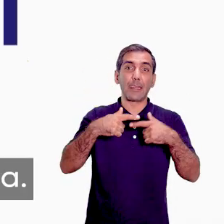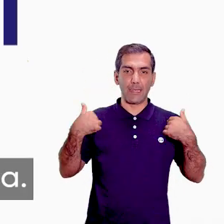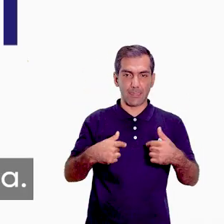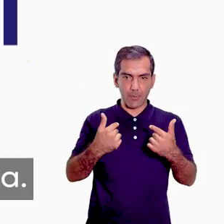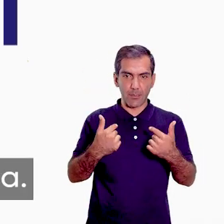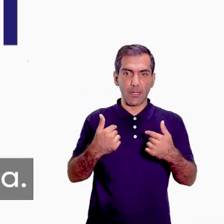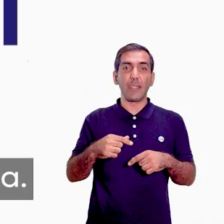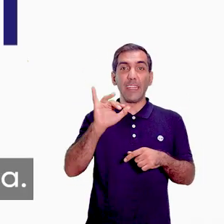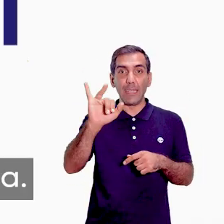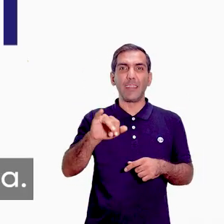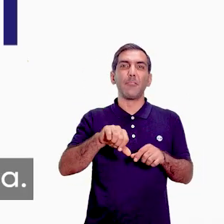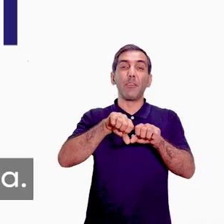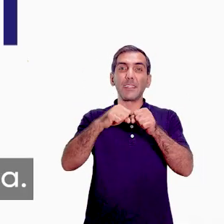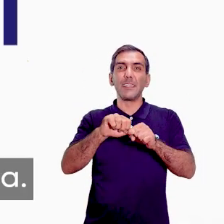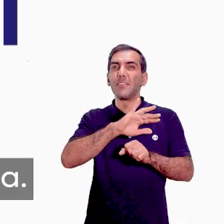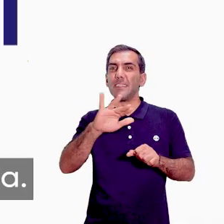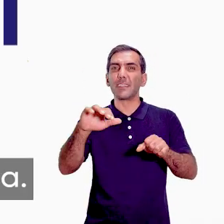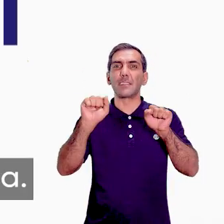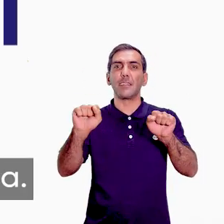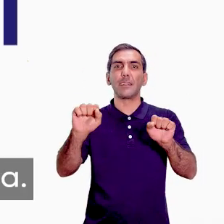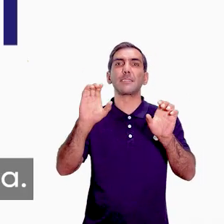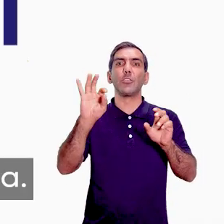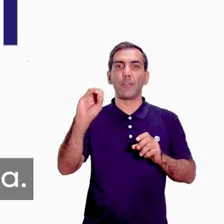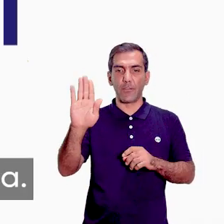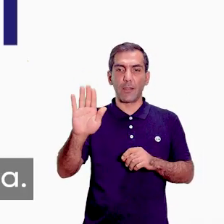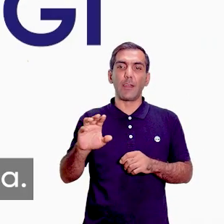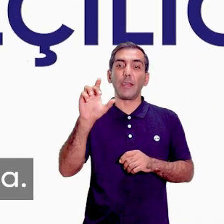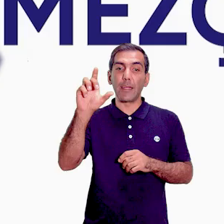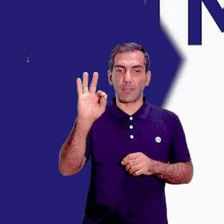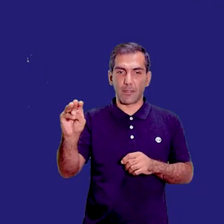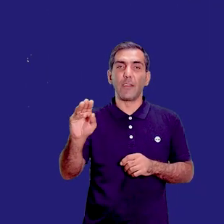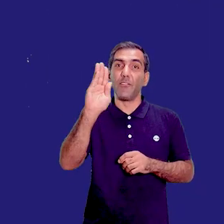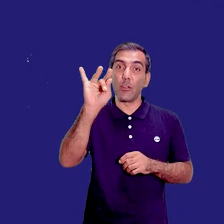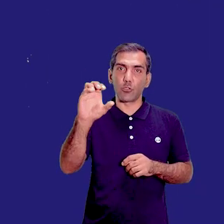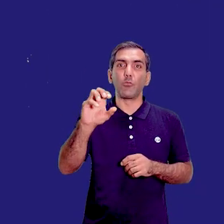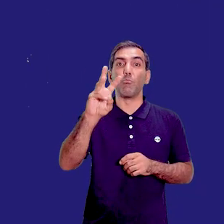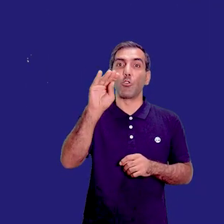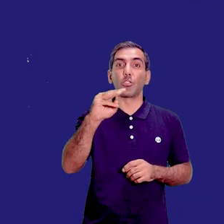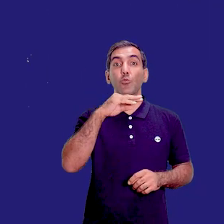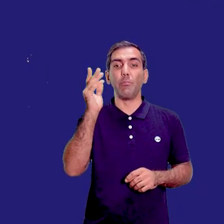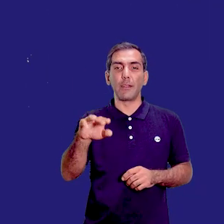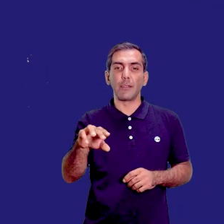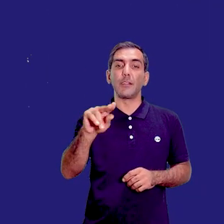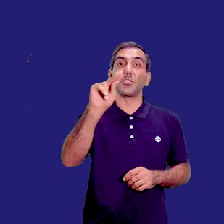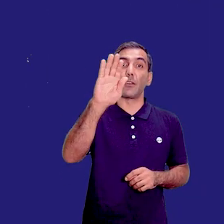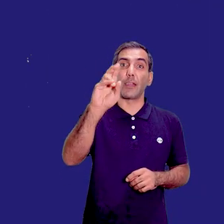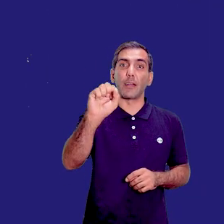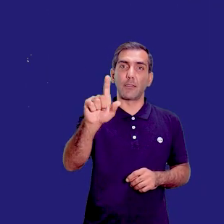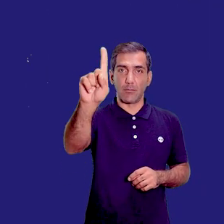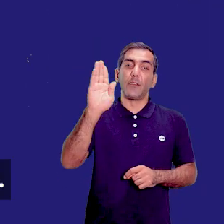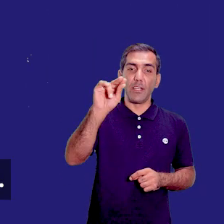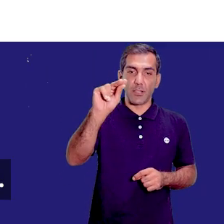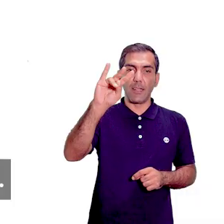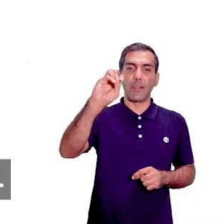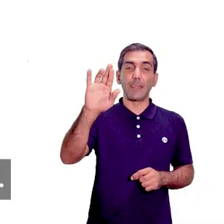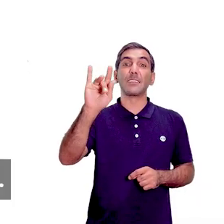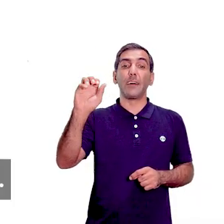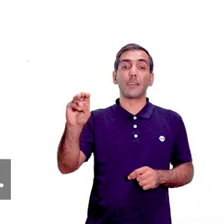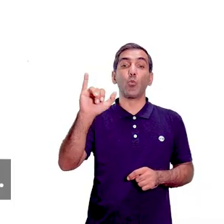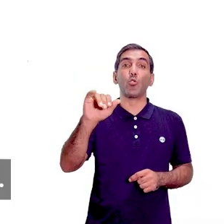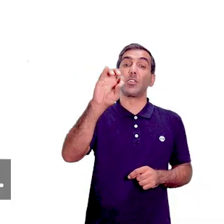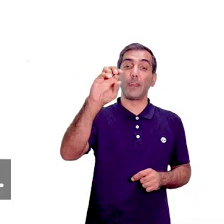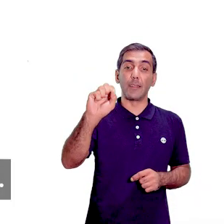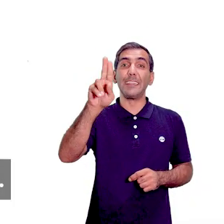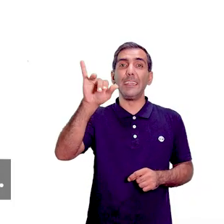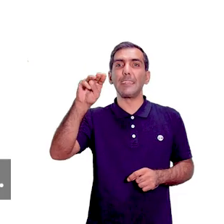bedeniň özüni gorap bilýän güýjüniň goşmagy ýa-da zeper yetmegi. Bu virus diňe adam bedeninde ýaşap bilýär. Ayıb